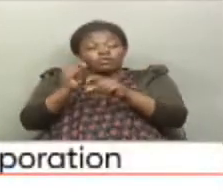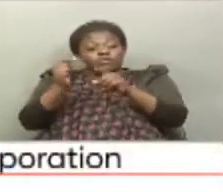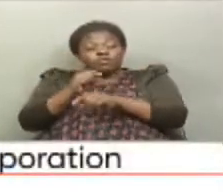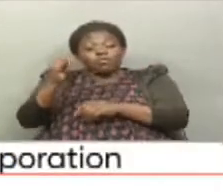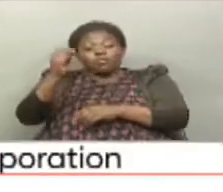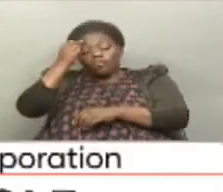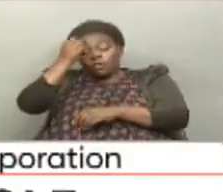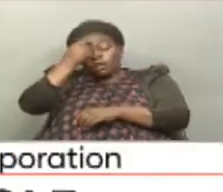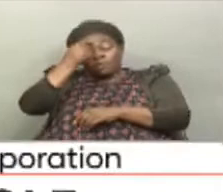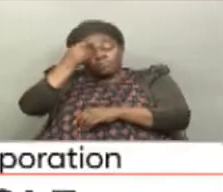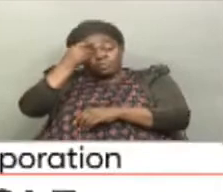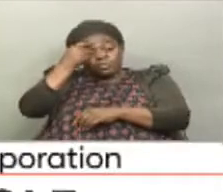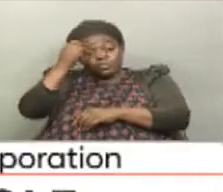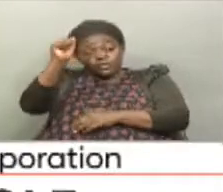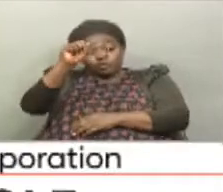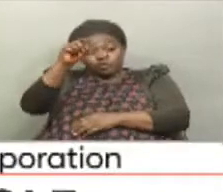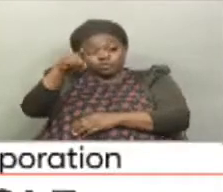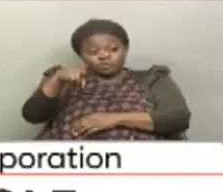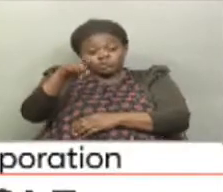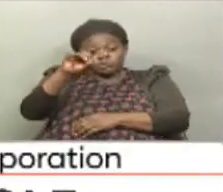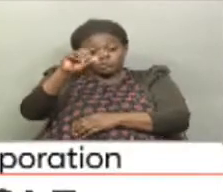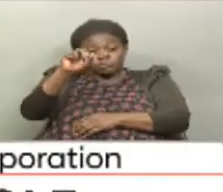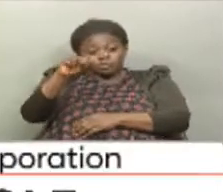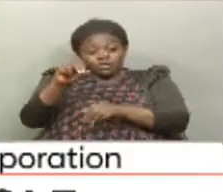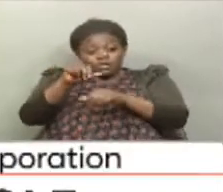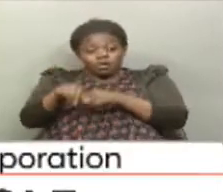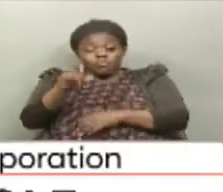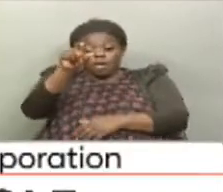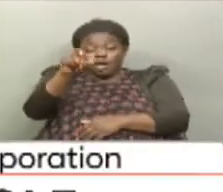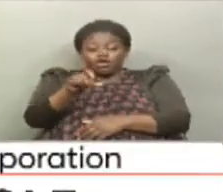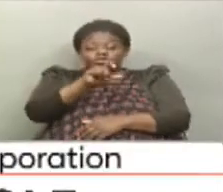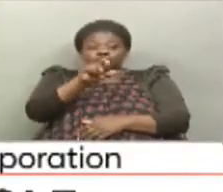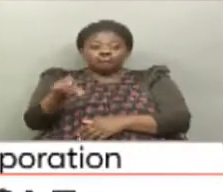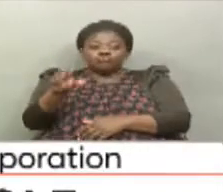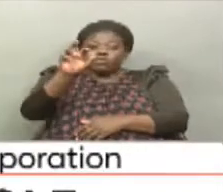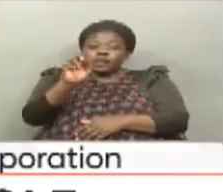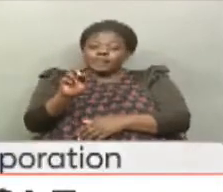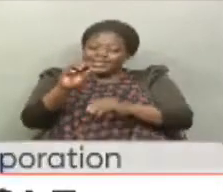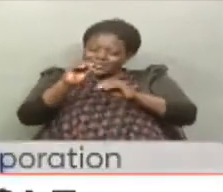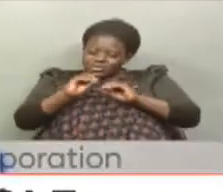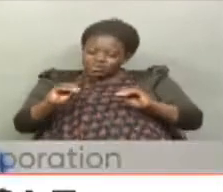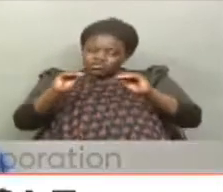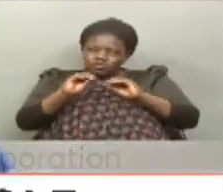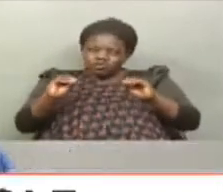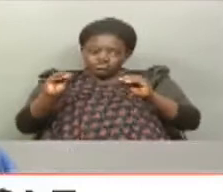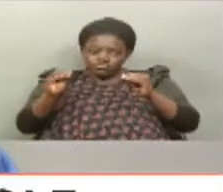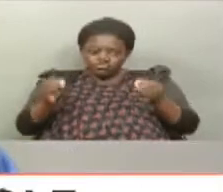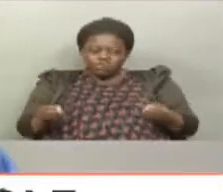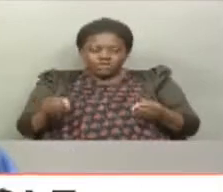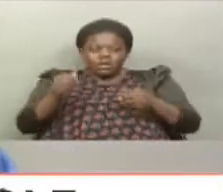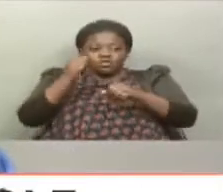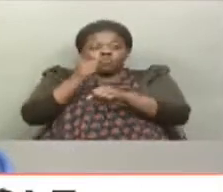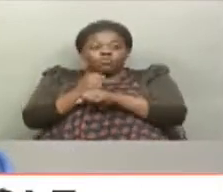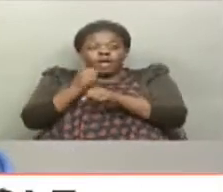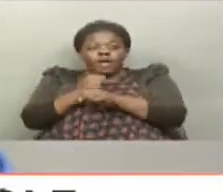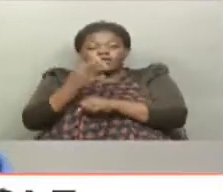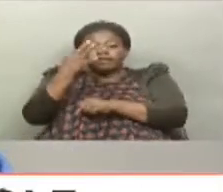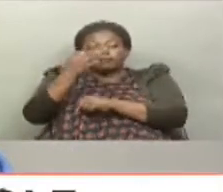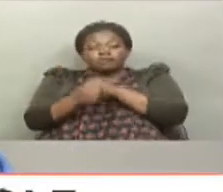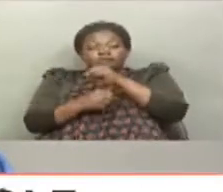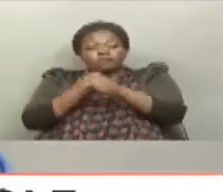Spain nga ziri miliyoni za euro 8. Ezo zaakutendeka abakozi emyaka egyo esatu.